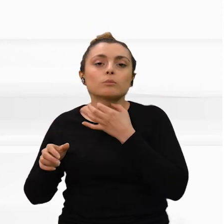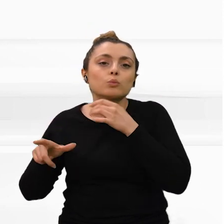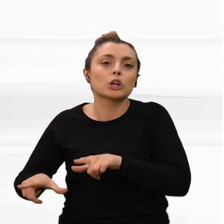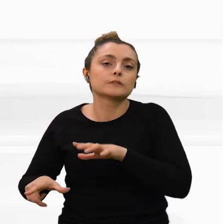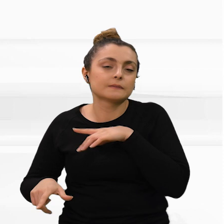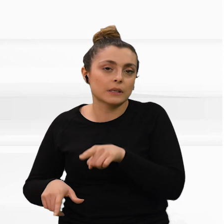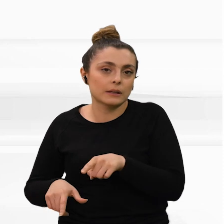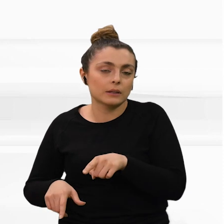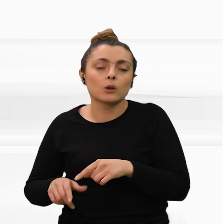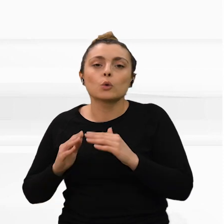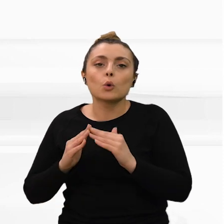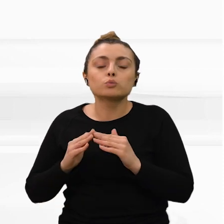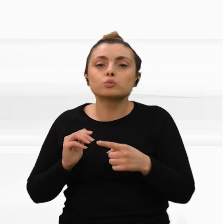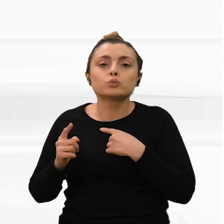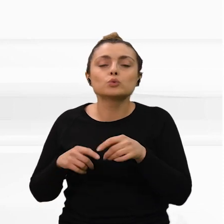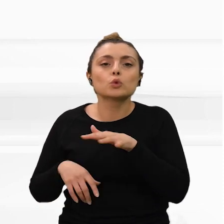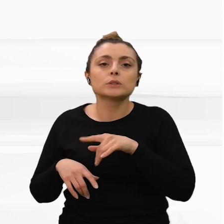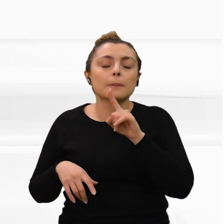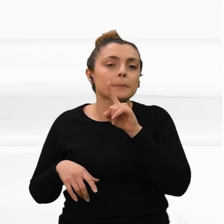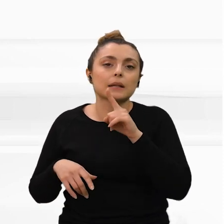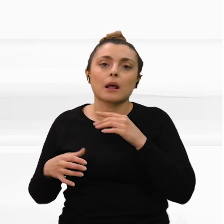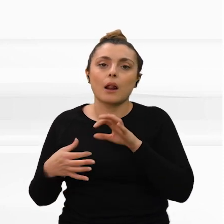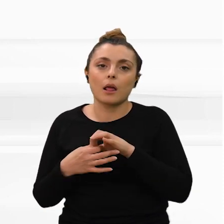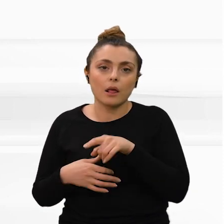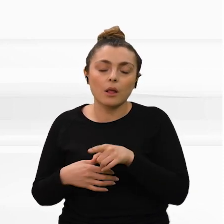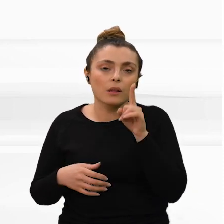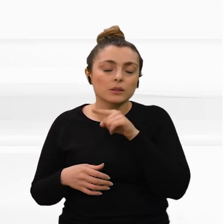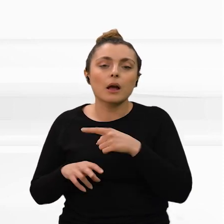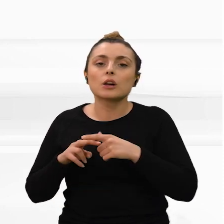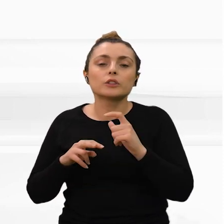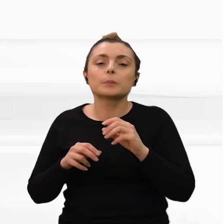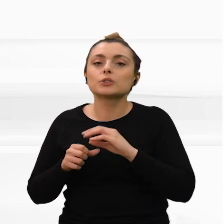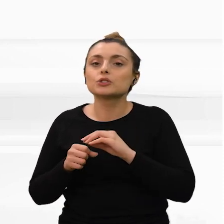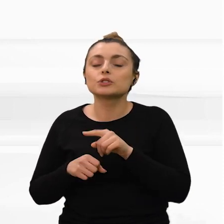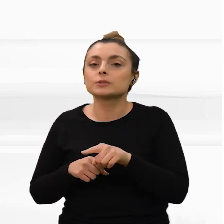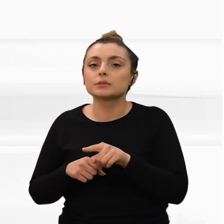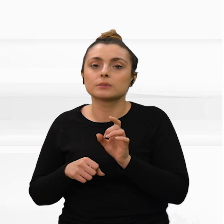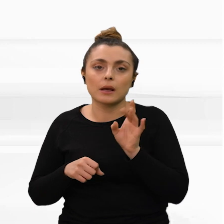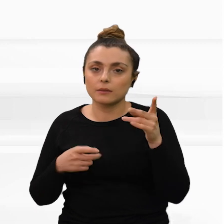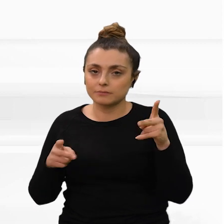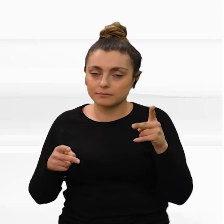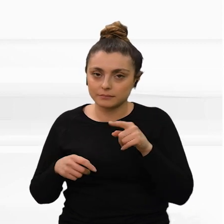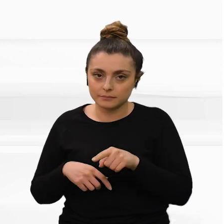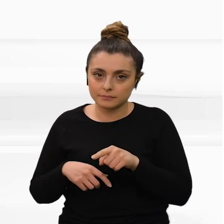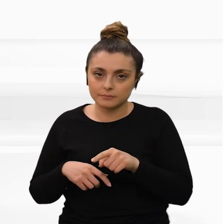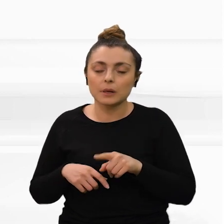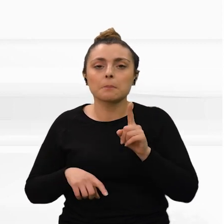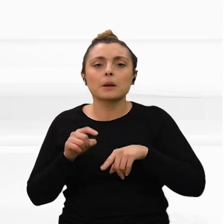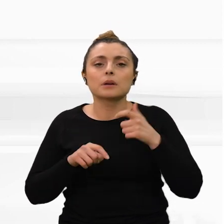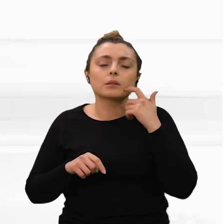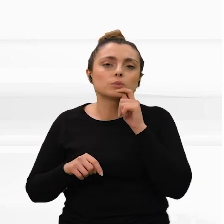muhtaçtır Evet arkadaşlar komşuluk sosyal bir ilişkidir Dolayısıyla seçeneğini ele biliriz